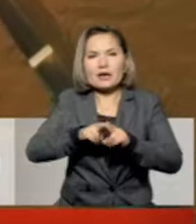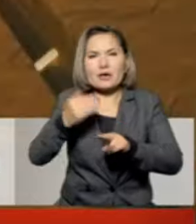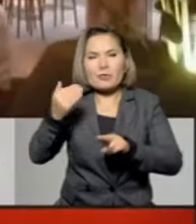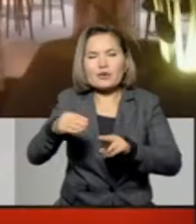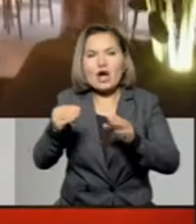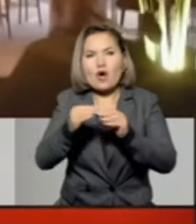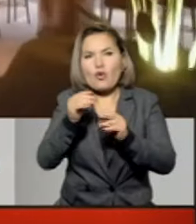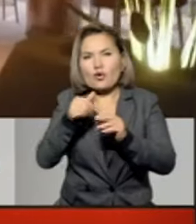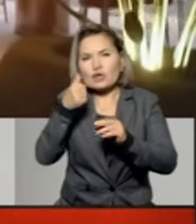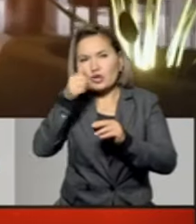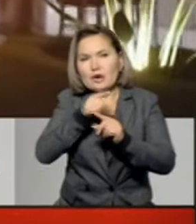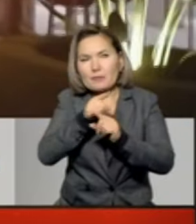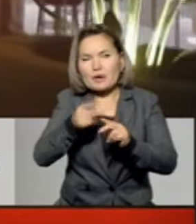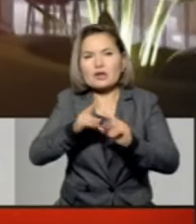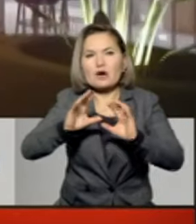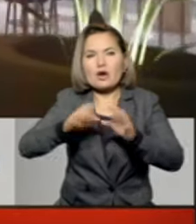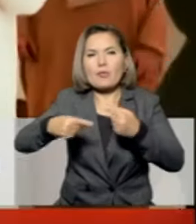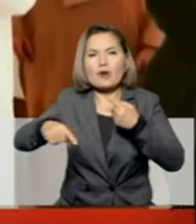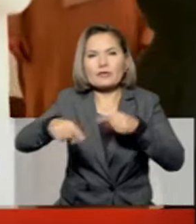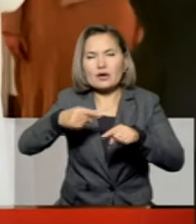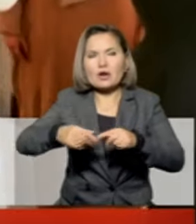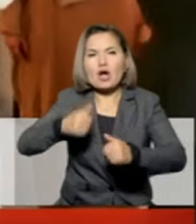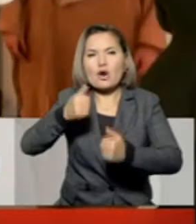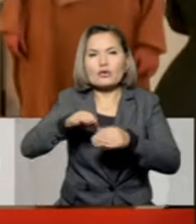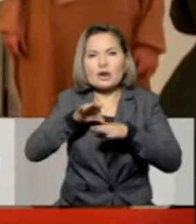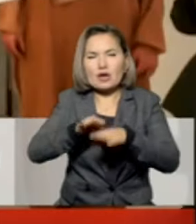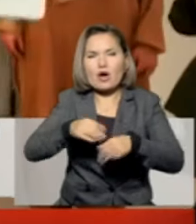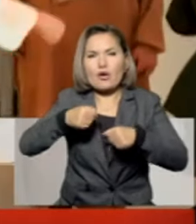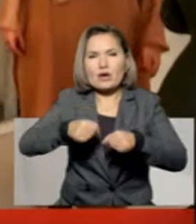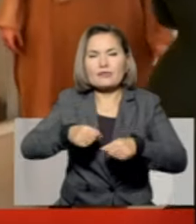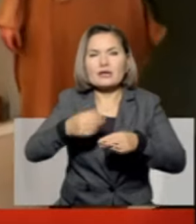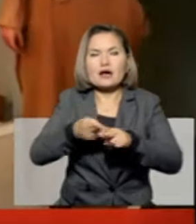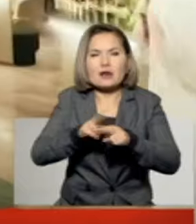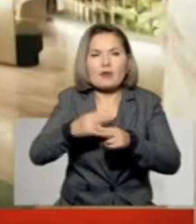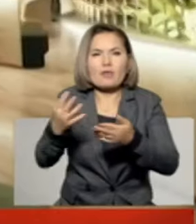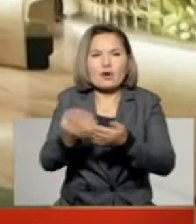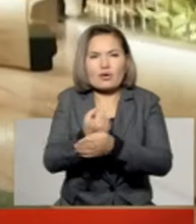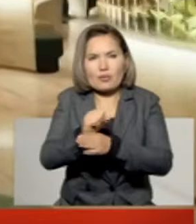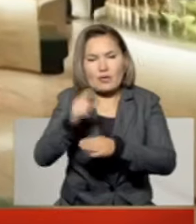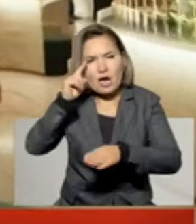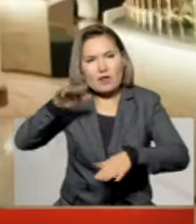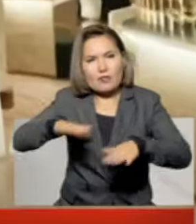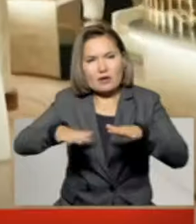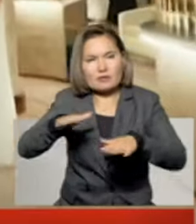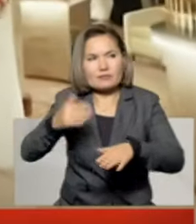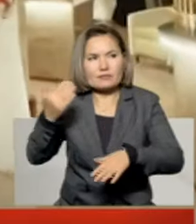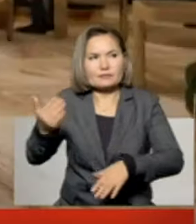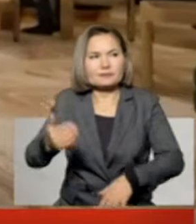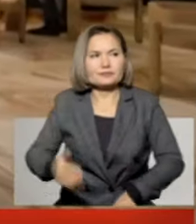Саудияның 10 жылдан кейінгі дүниежүзілік футбол турнирін өткізу құқығын жеңіп алатына күмәні шамалы.